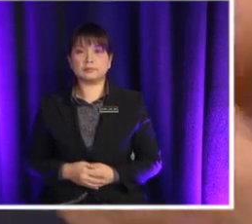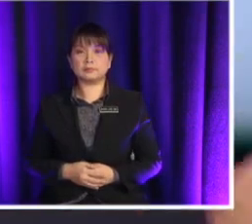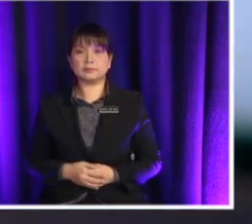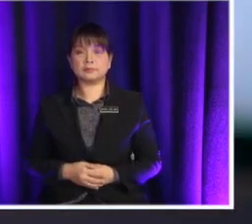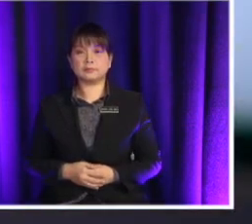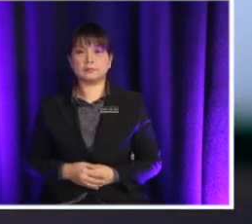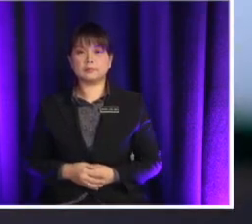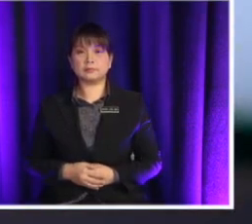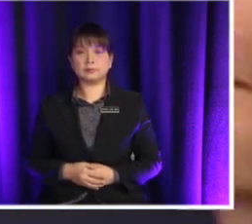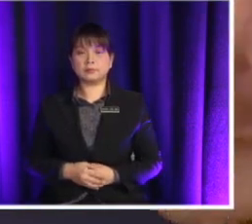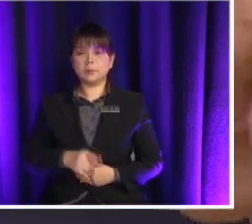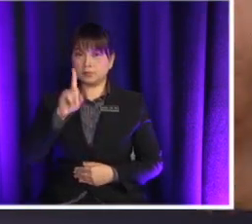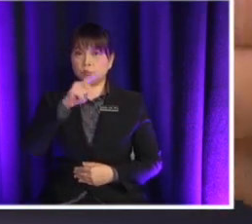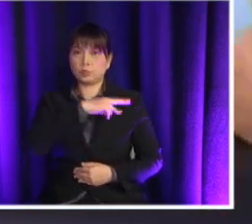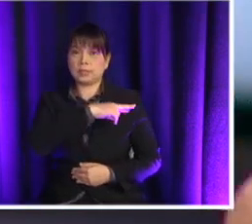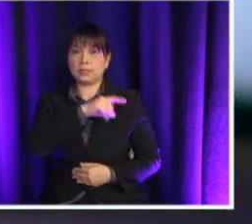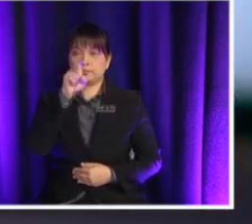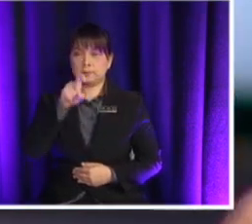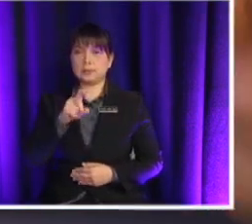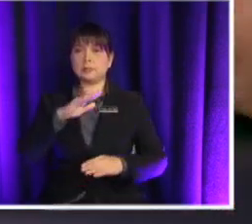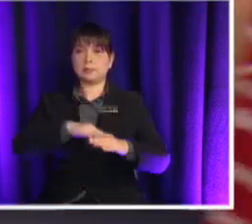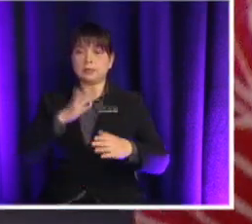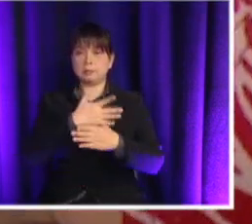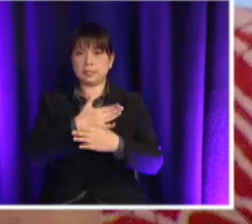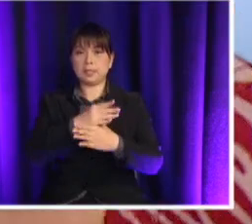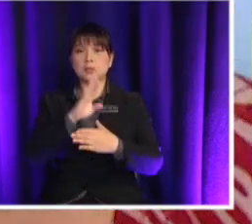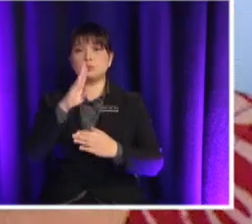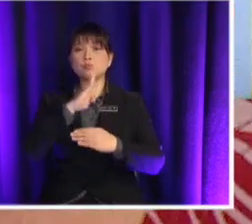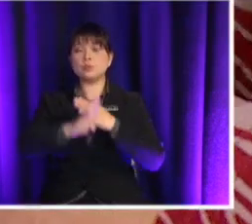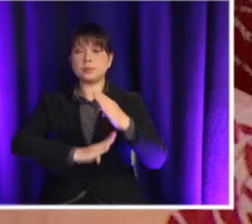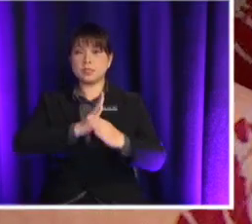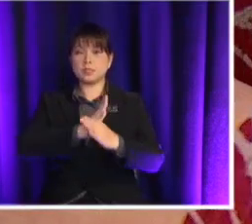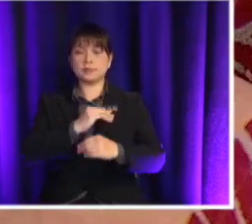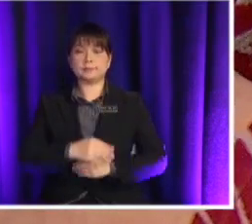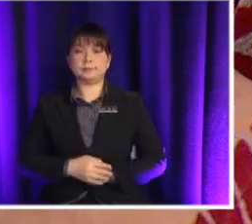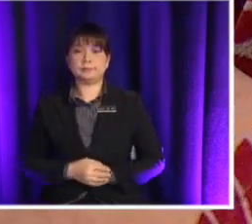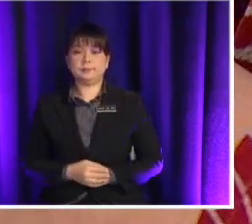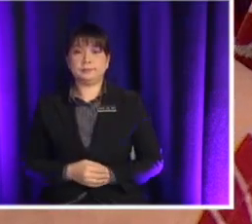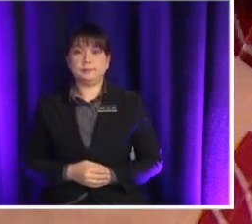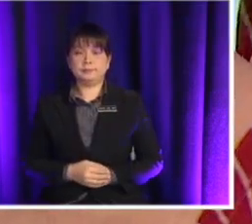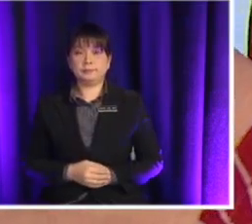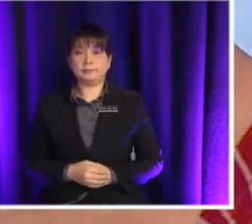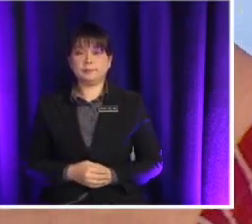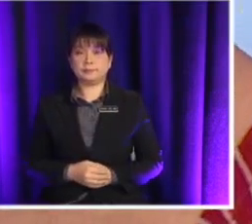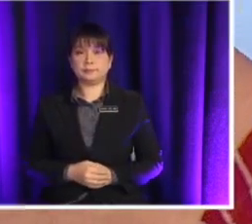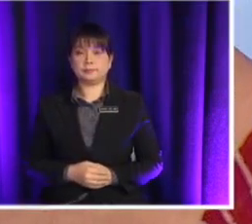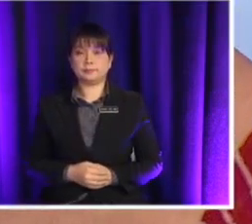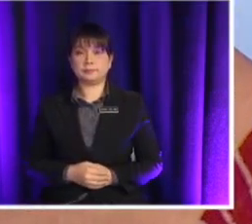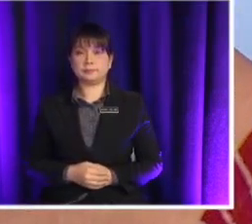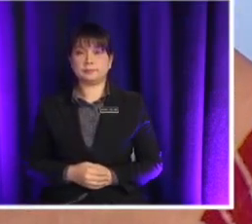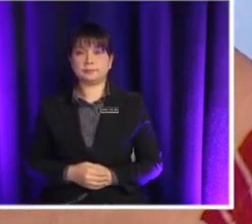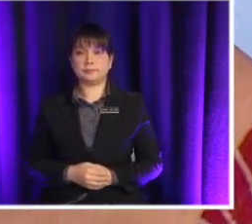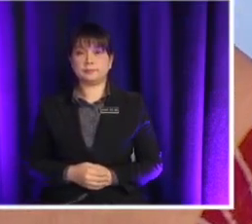mesti pada bahagian bumi. Pada tadi kalau kita lihat yang sini tadi kalau kita ambil negatif, so sini bumi